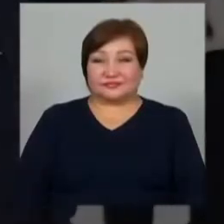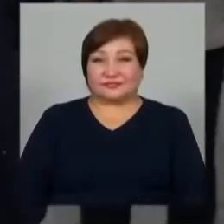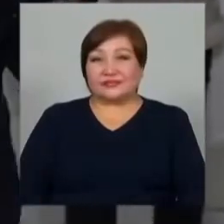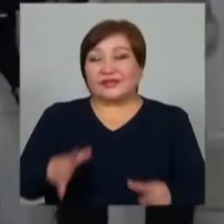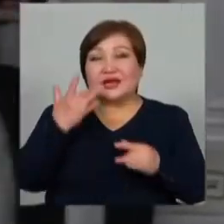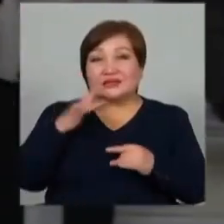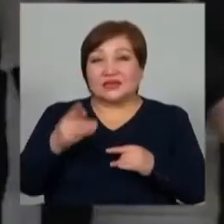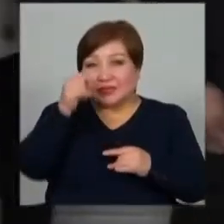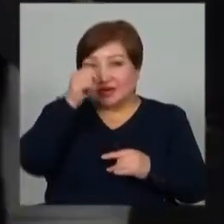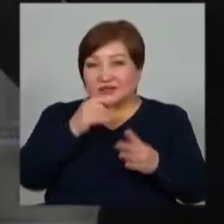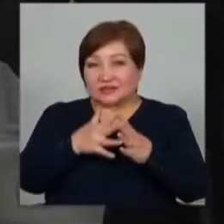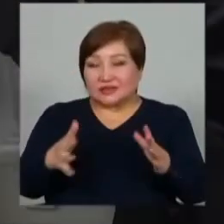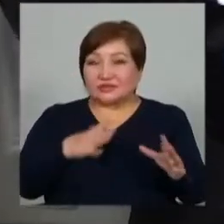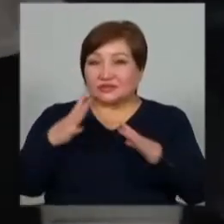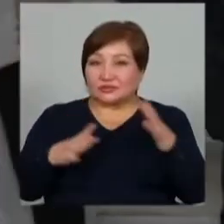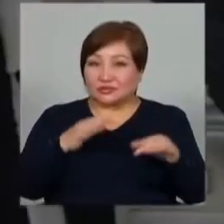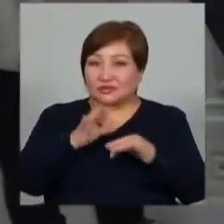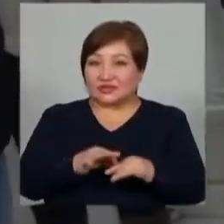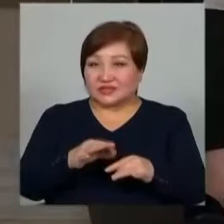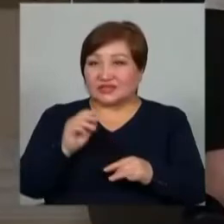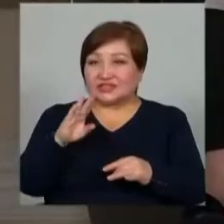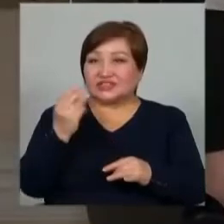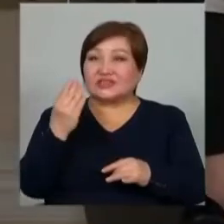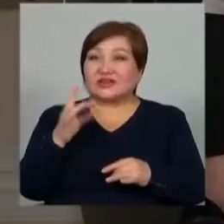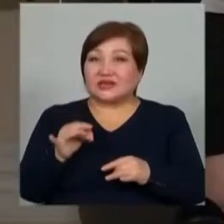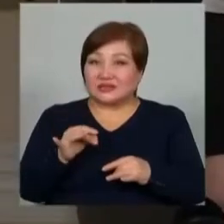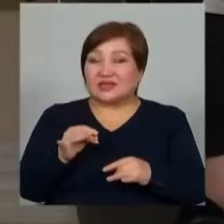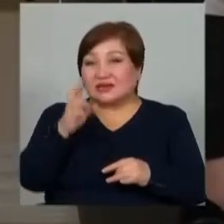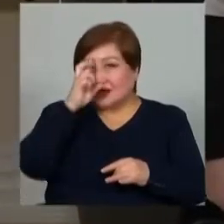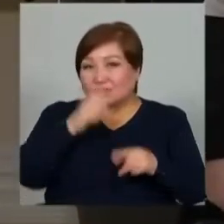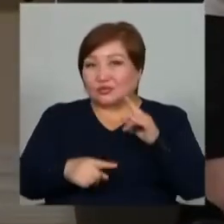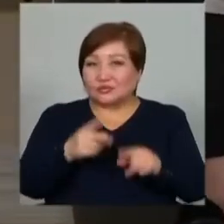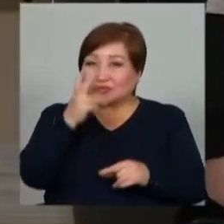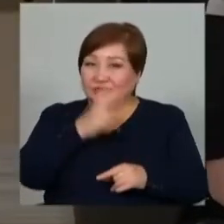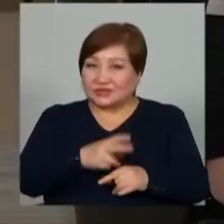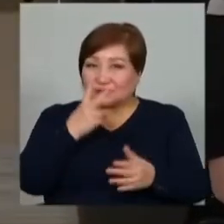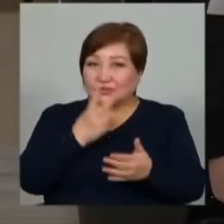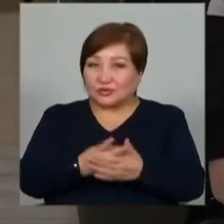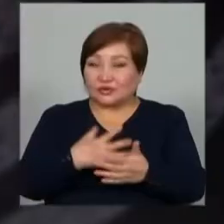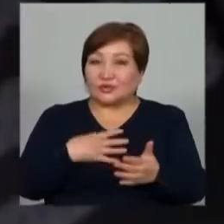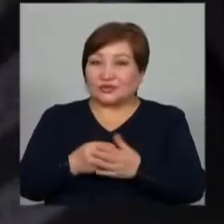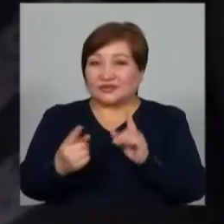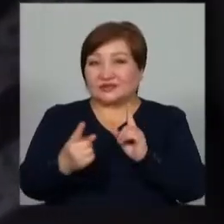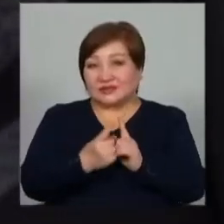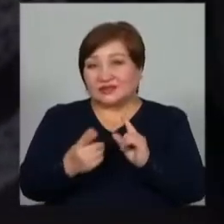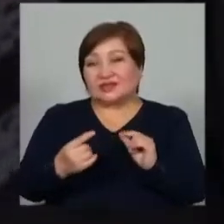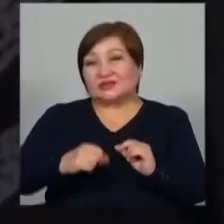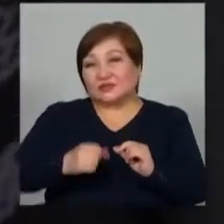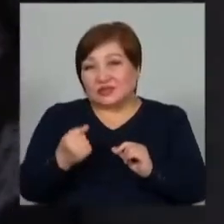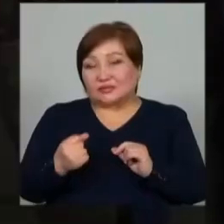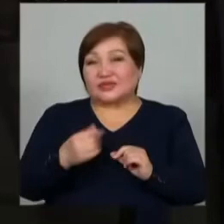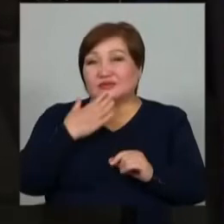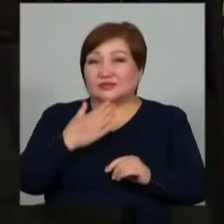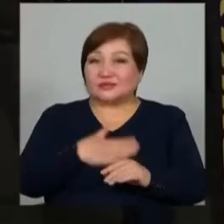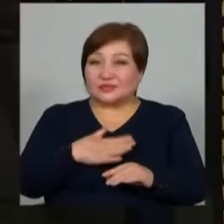Ақшта бір айдан астам жаттығу өткізген Шапқаттың елін қатты сағынғаны көрініп тұр. Ол өзін қарсы алған достары мен жанкүйерлеріне алғысын білдіріп,